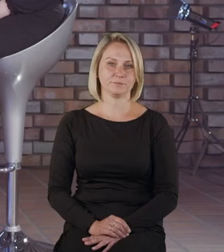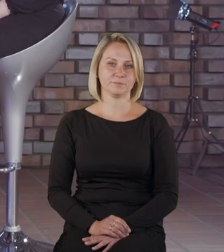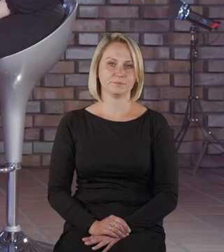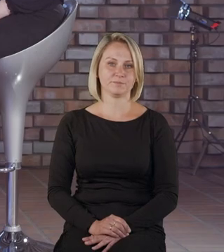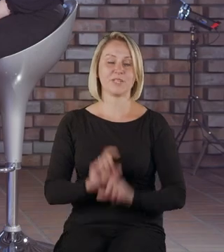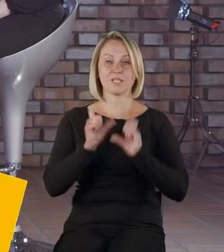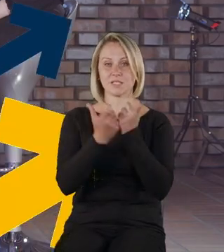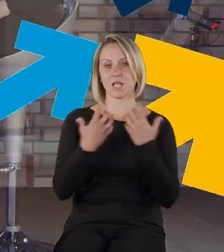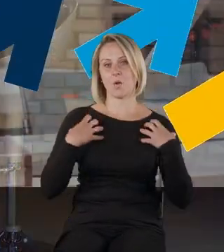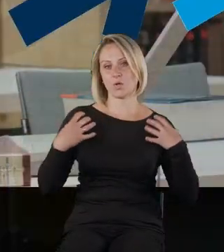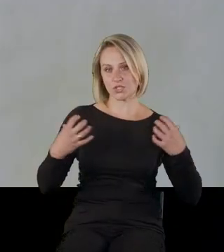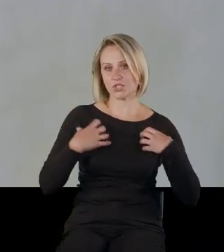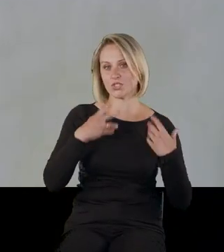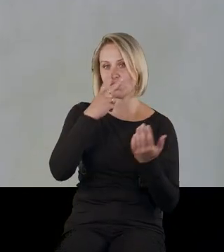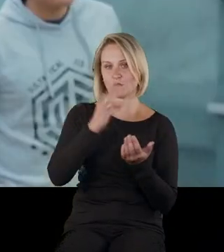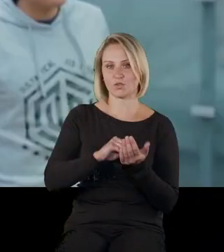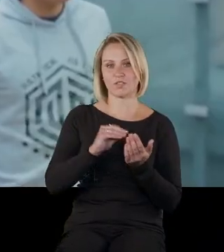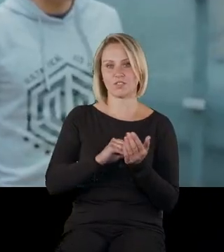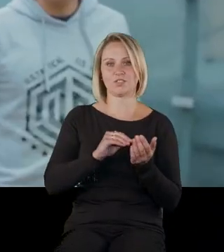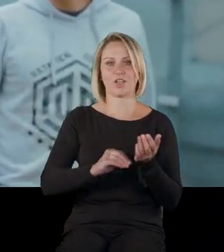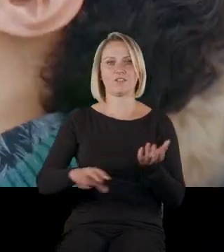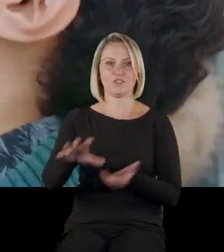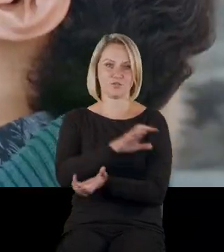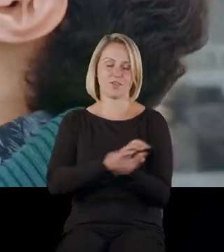Przez całe życie doświadczamy świata.